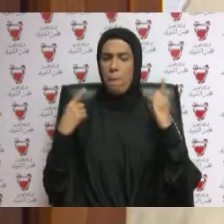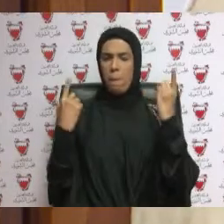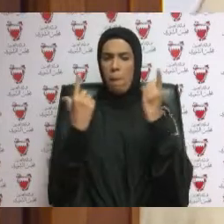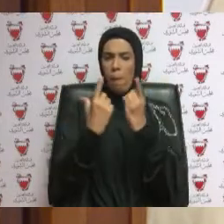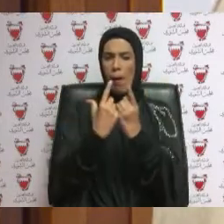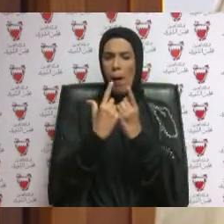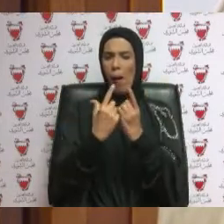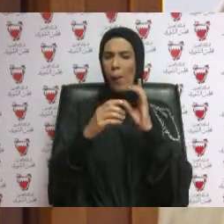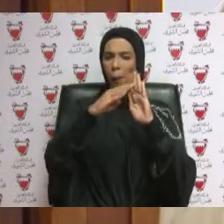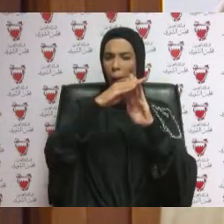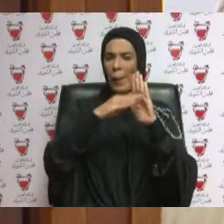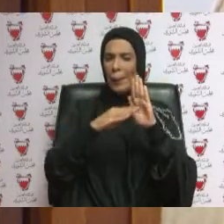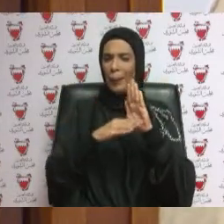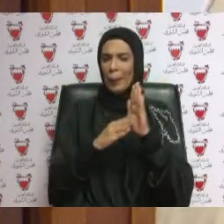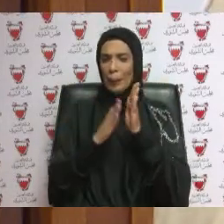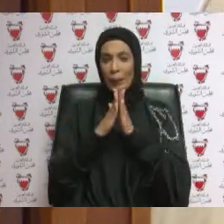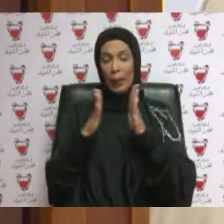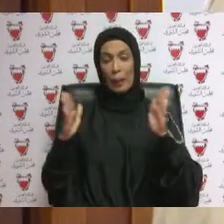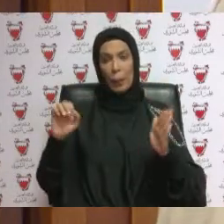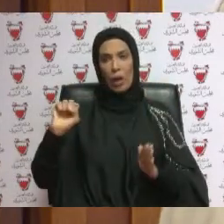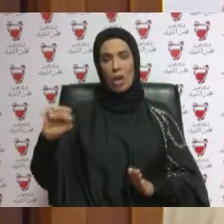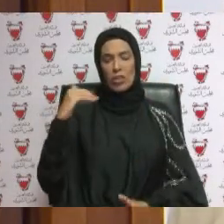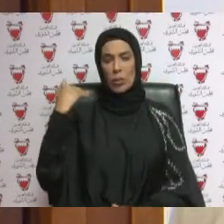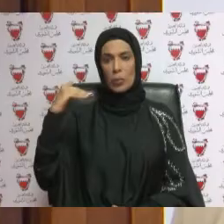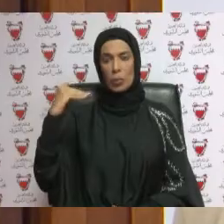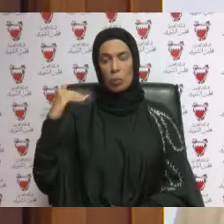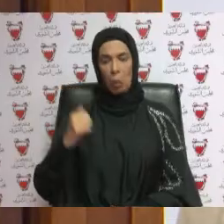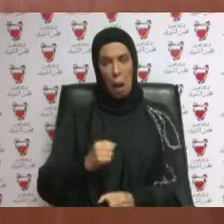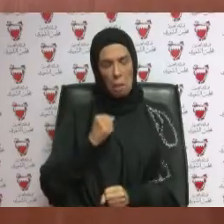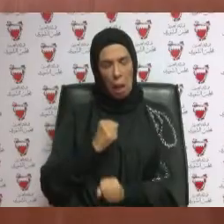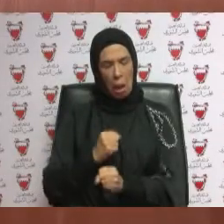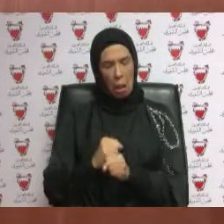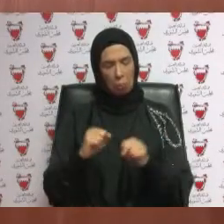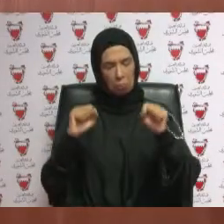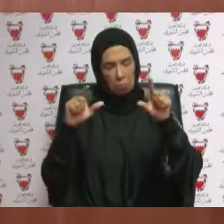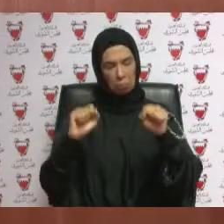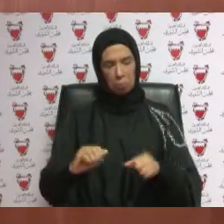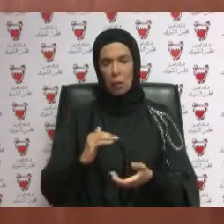وعن أنشطتها الكبيرة وعن دورها الفعال في خدمة